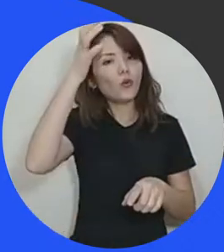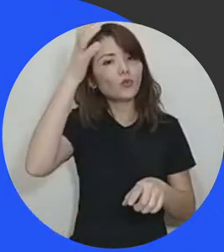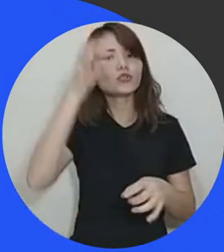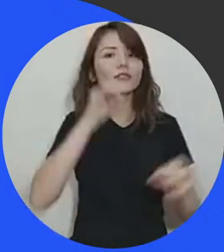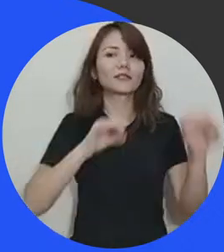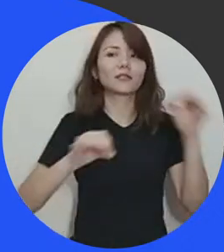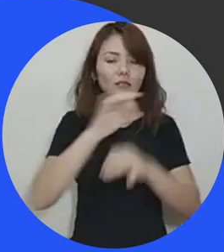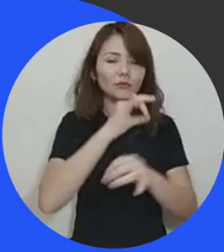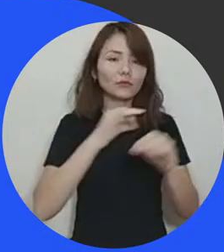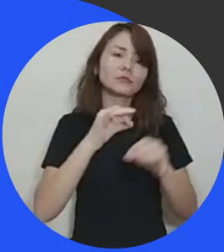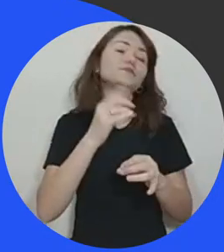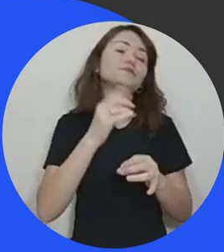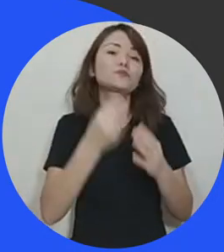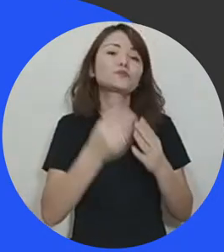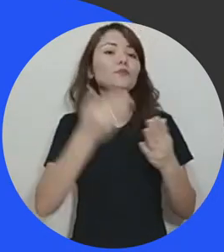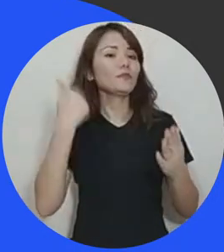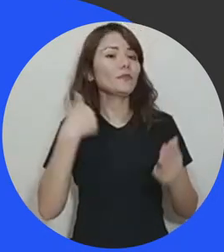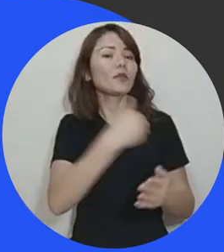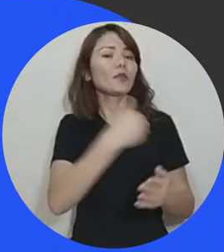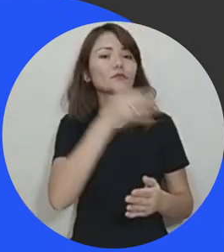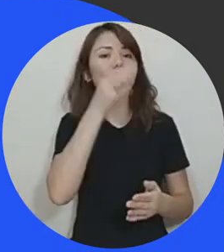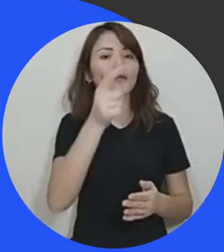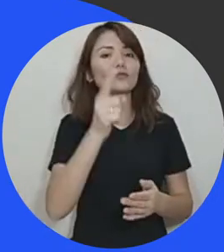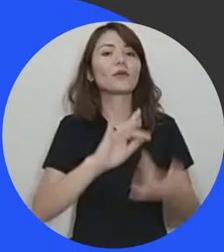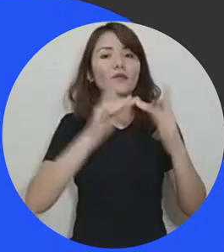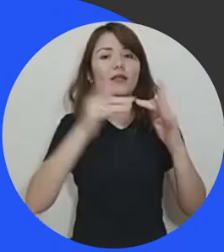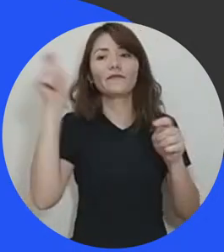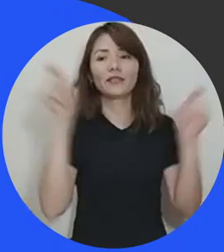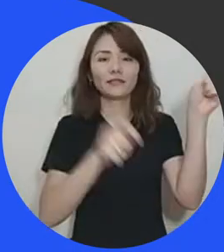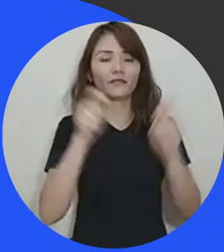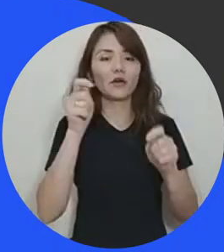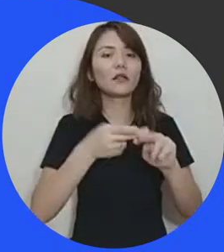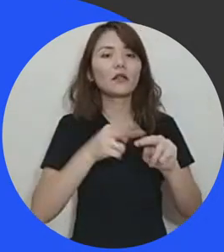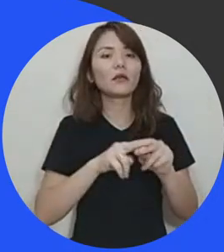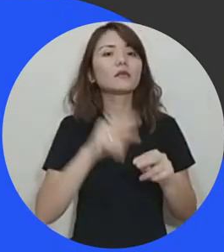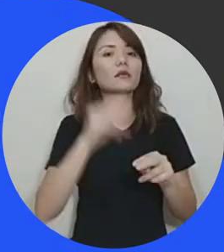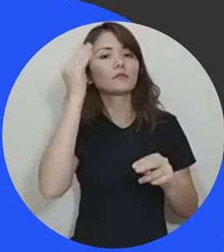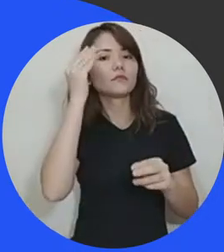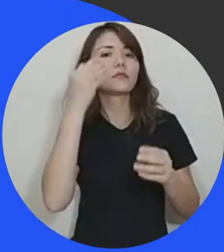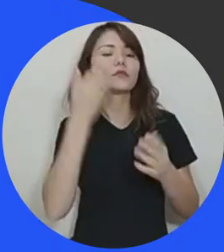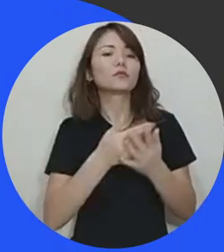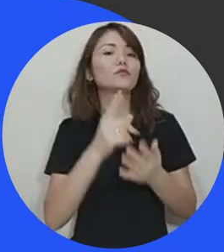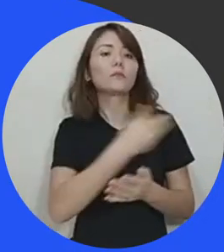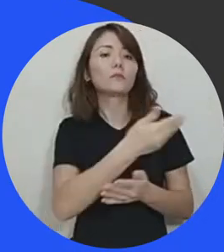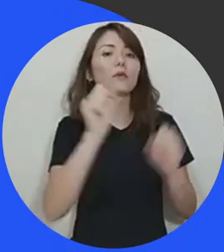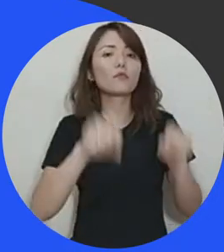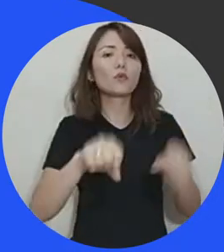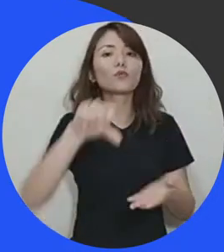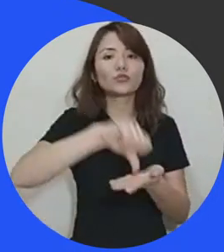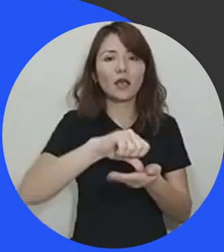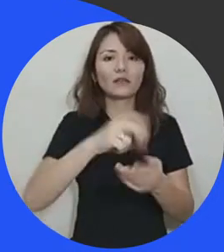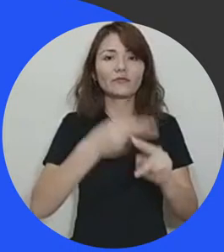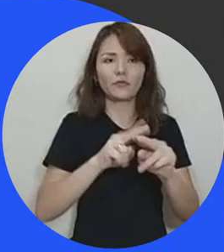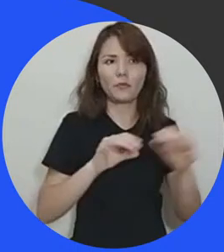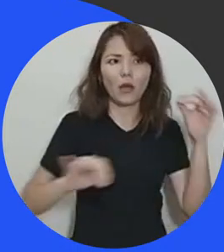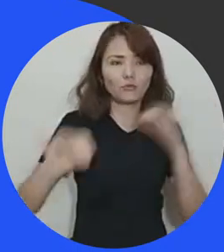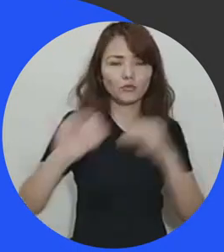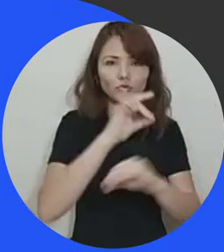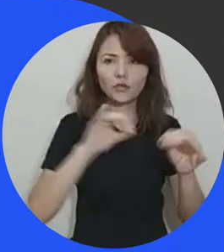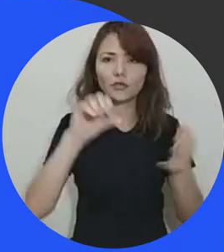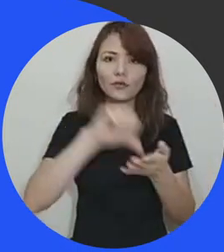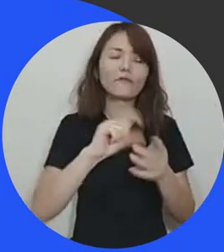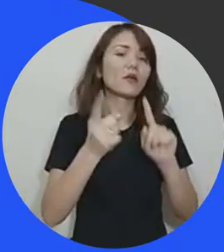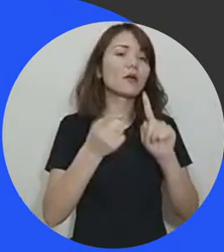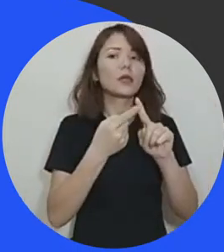до этого я хотел сказать, что онлайн-фестиваль предполагает то, что мы можем участвовать в этом обсуждении. И,